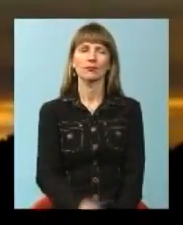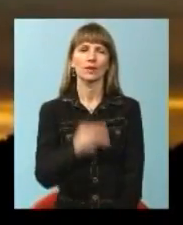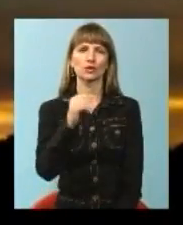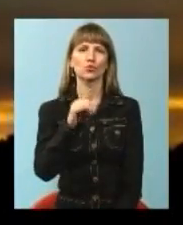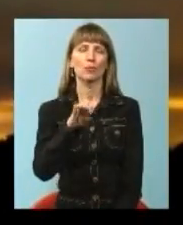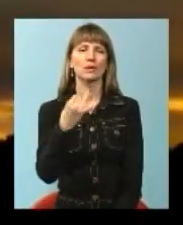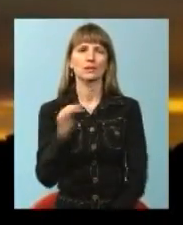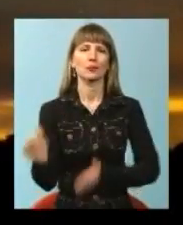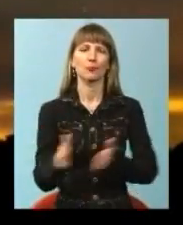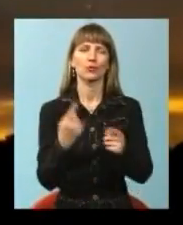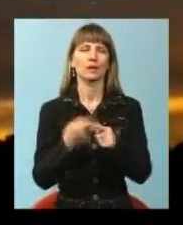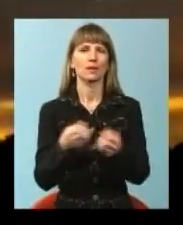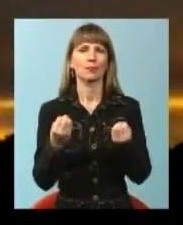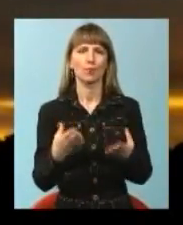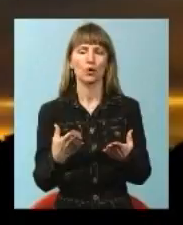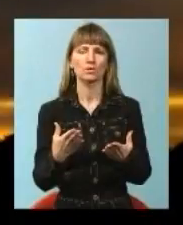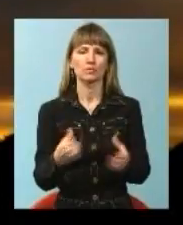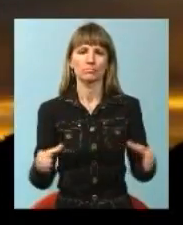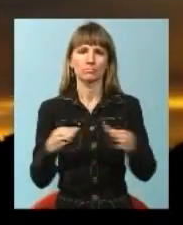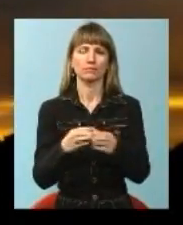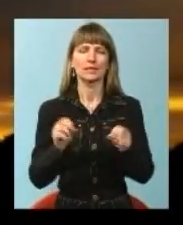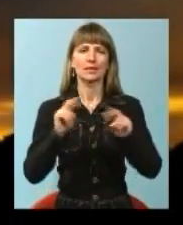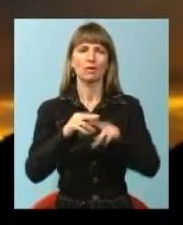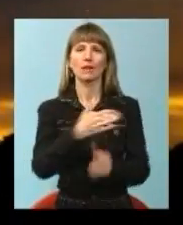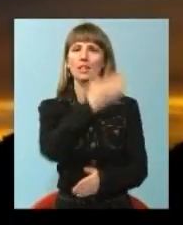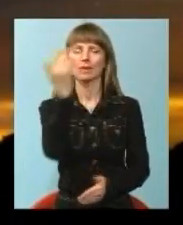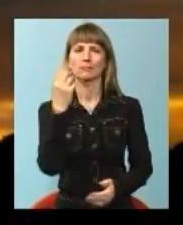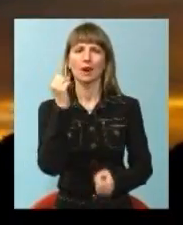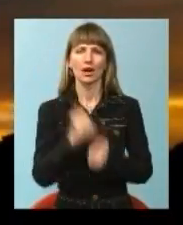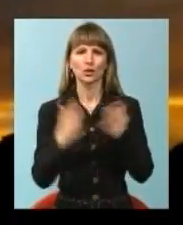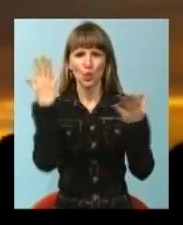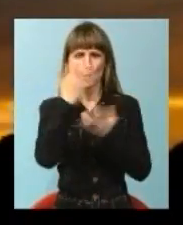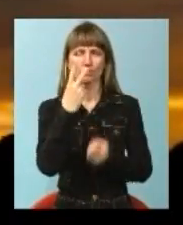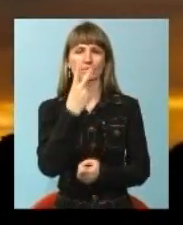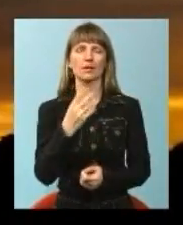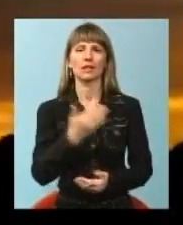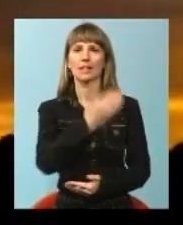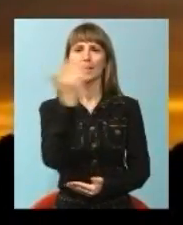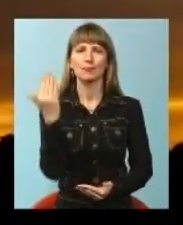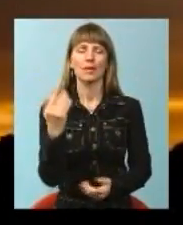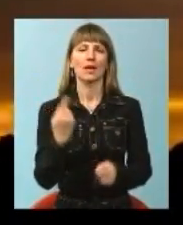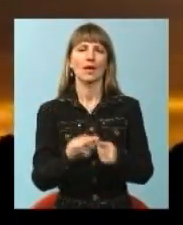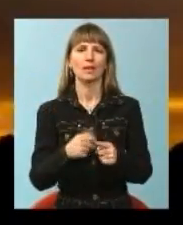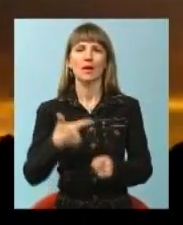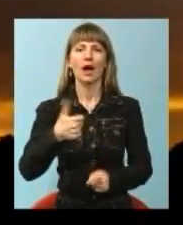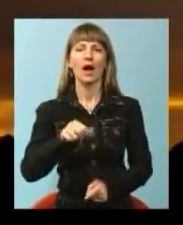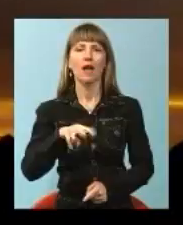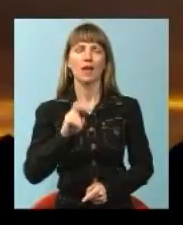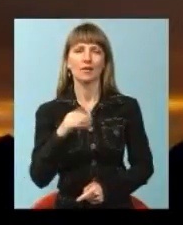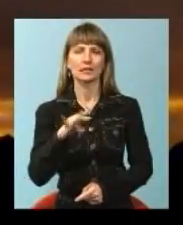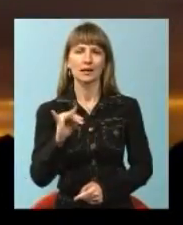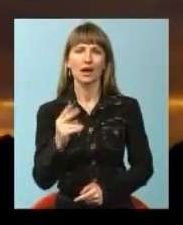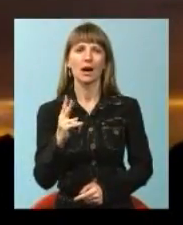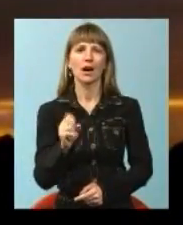Чумацький шлях – це не просто купка зірок на небі, яку ми спостерігаємо щоночі на безхмарному небокраї. Це ціла галактика. Понад